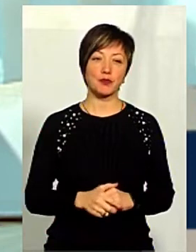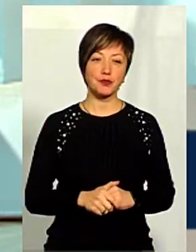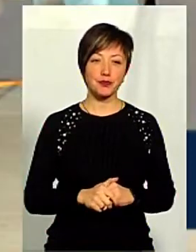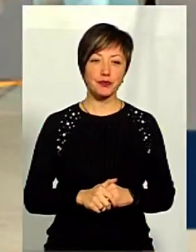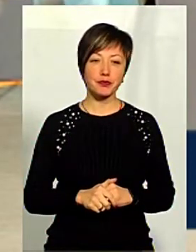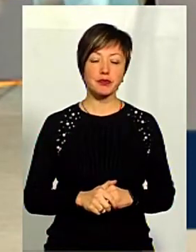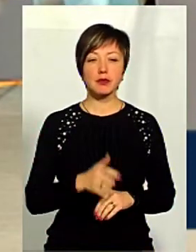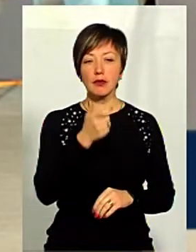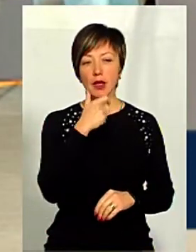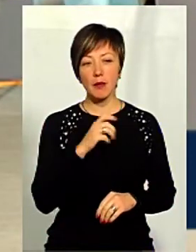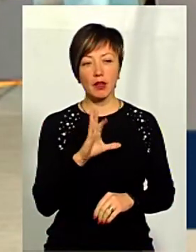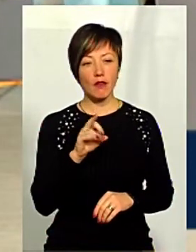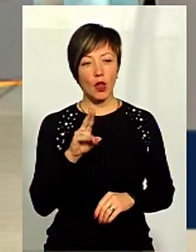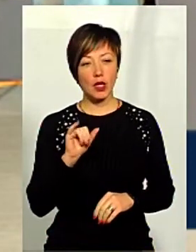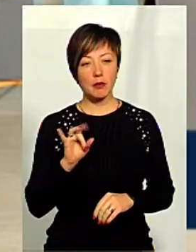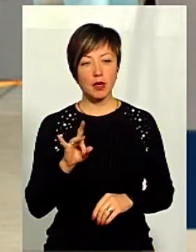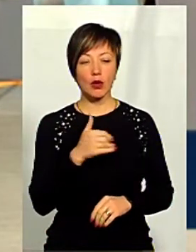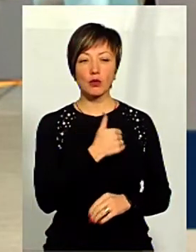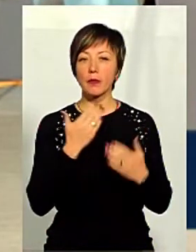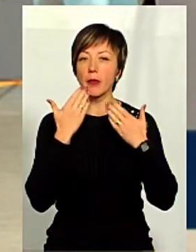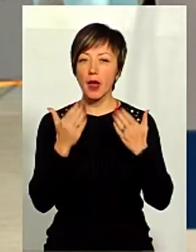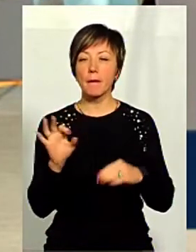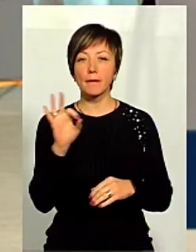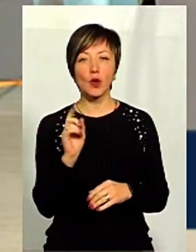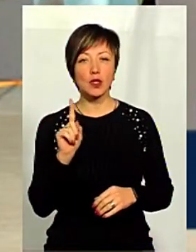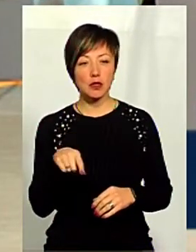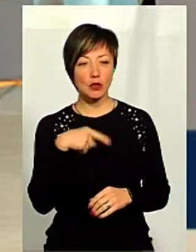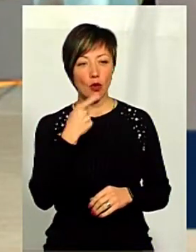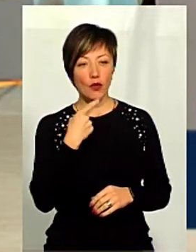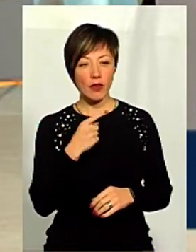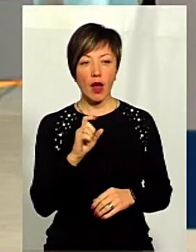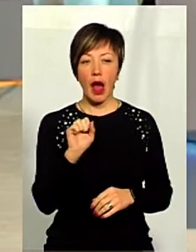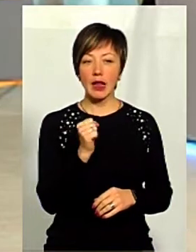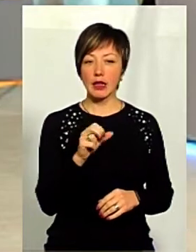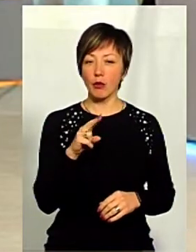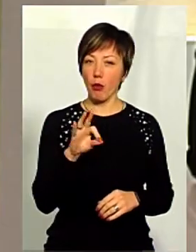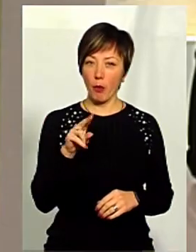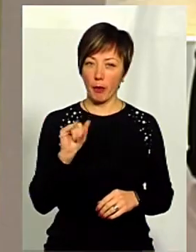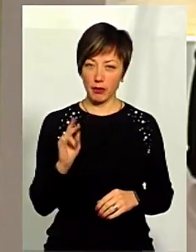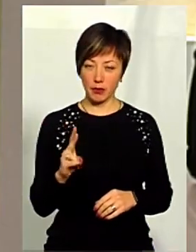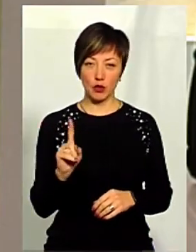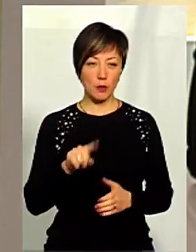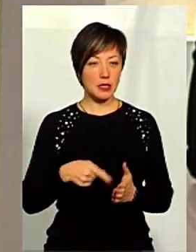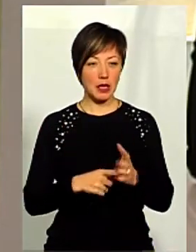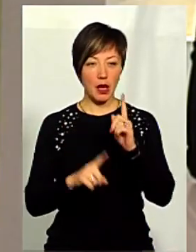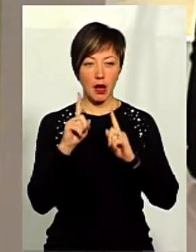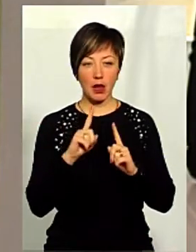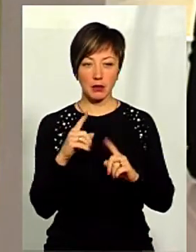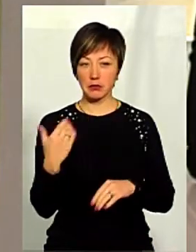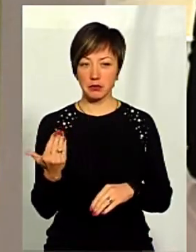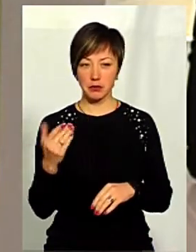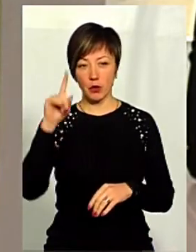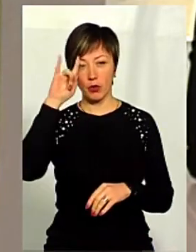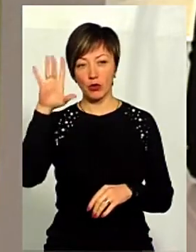Доброго вечора. Пане Володимир, от спершу хотів у вас запитати стосовно того, що говорив Андрій Попек, що міська рада з одного